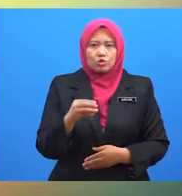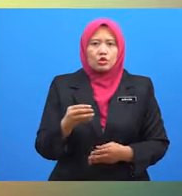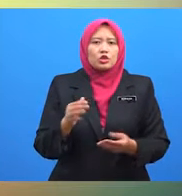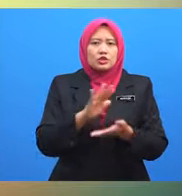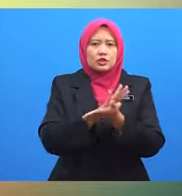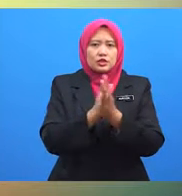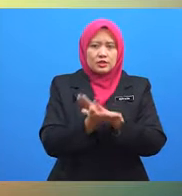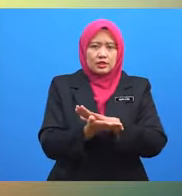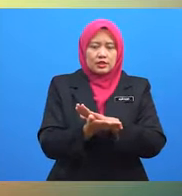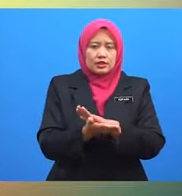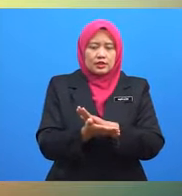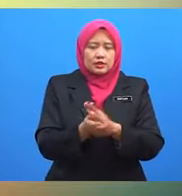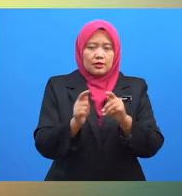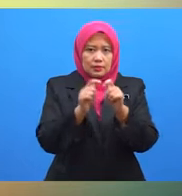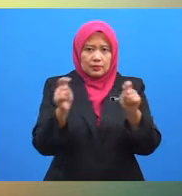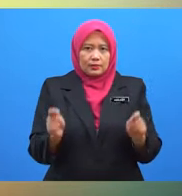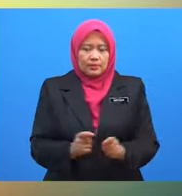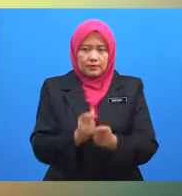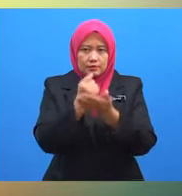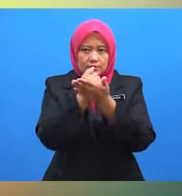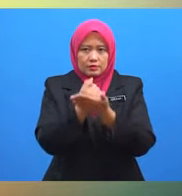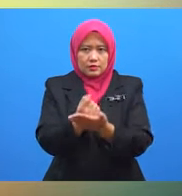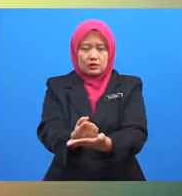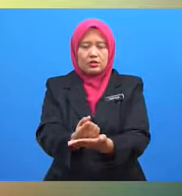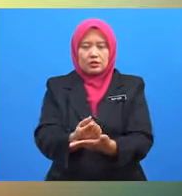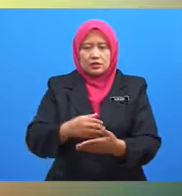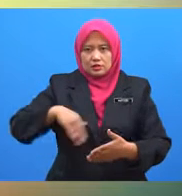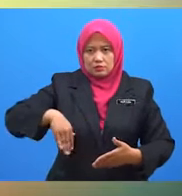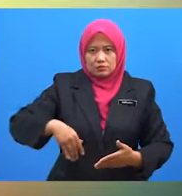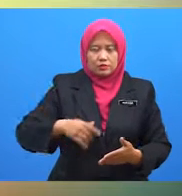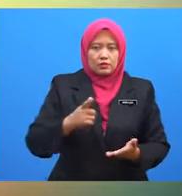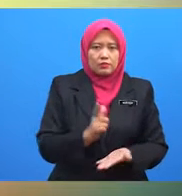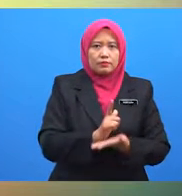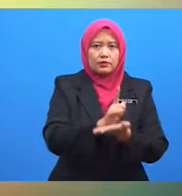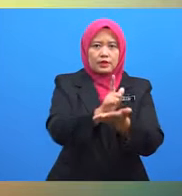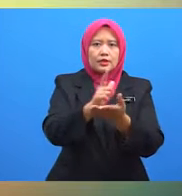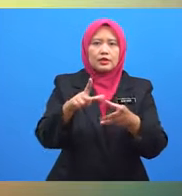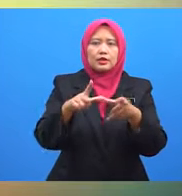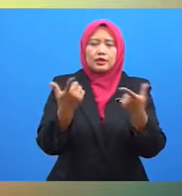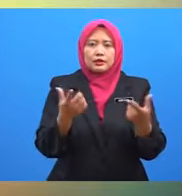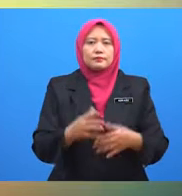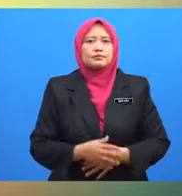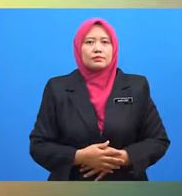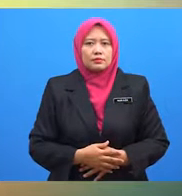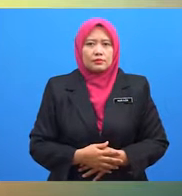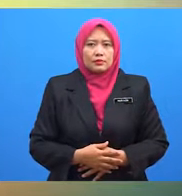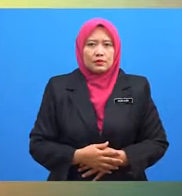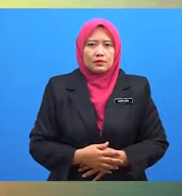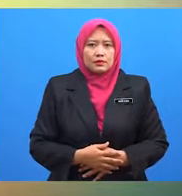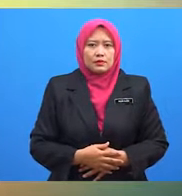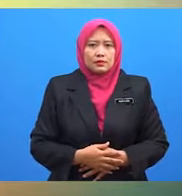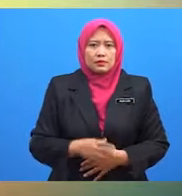meneruskan pelayaran. Palembang menjadi tempat belajar bahasa Sanskrit dan